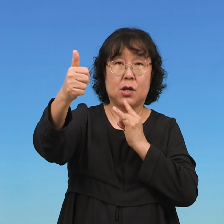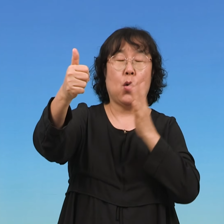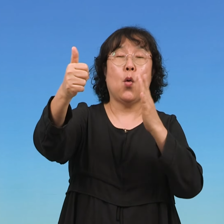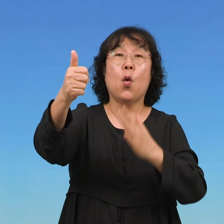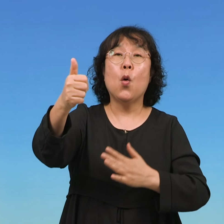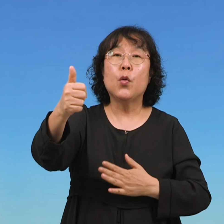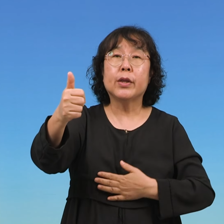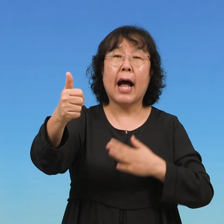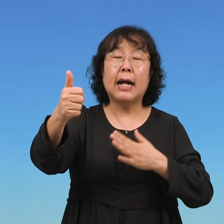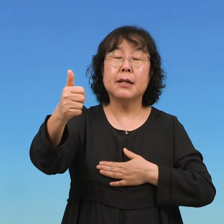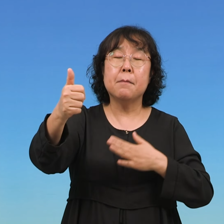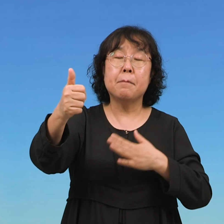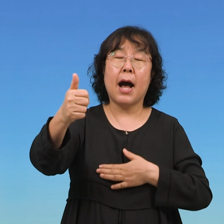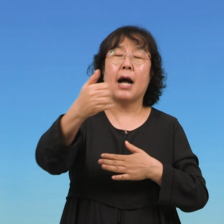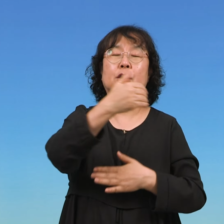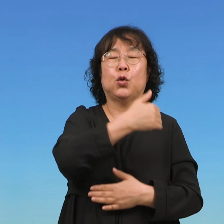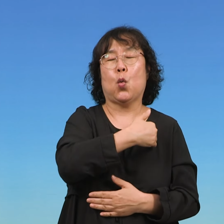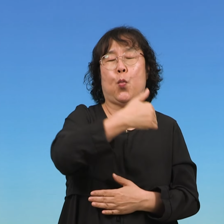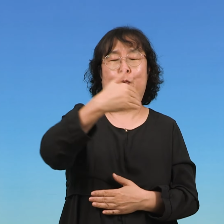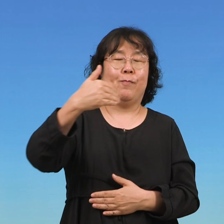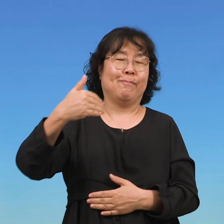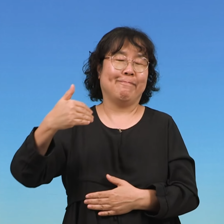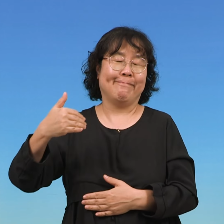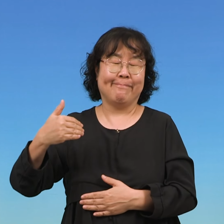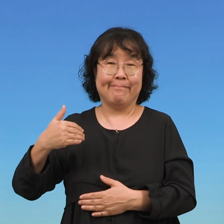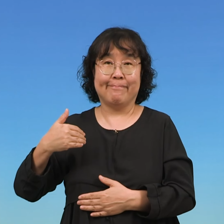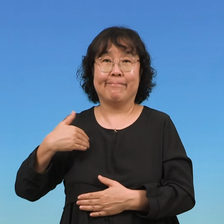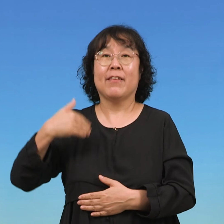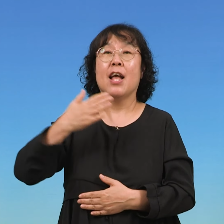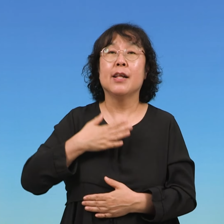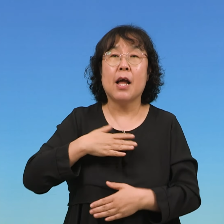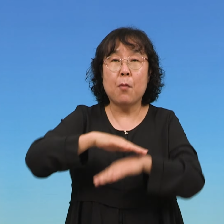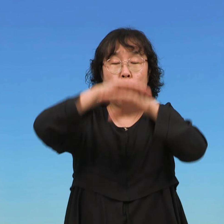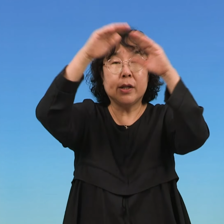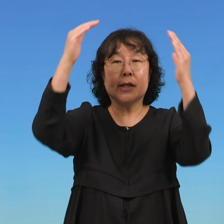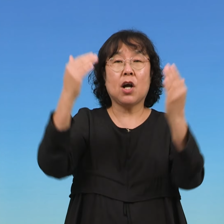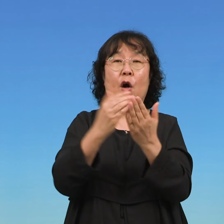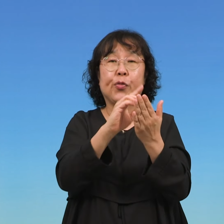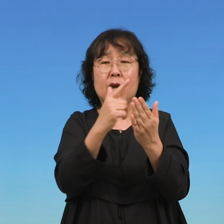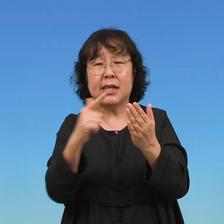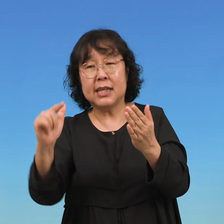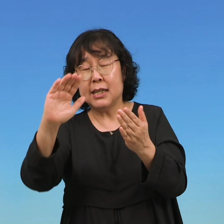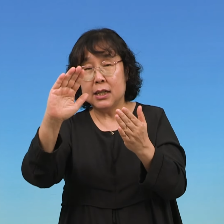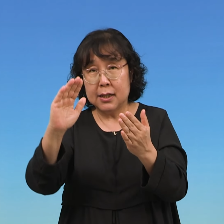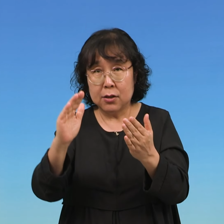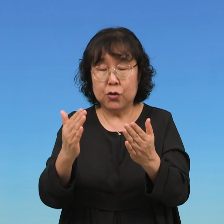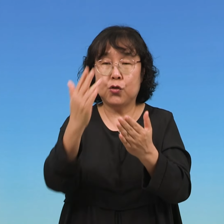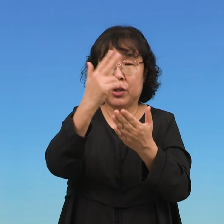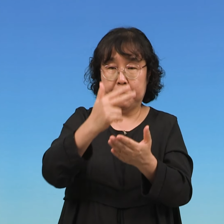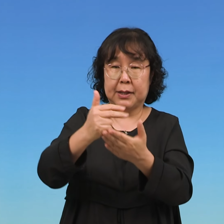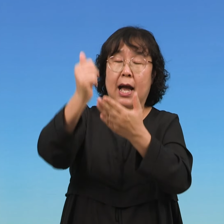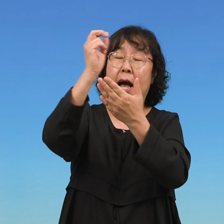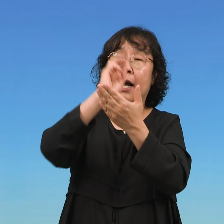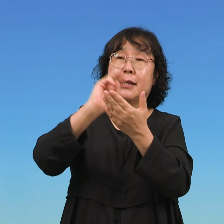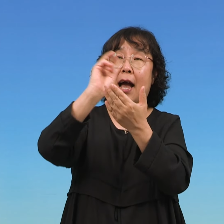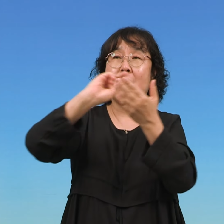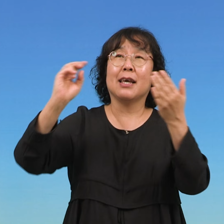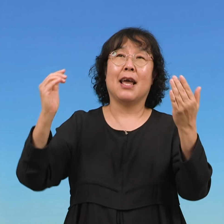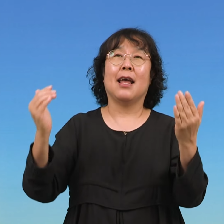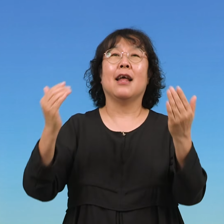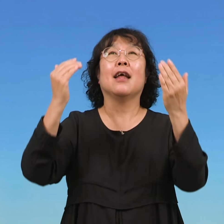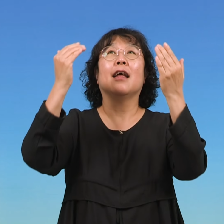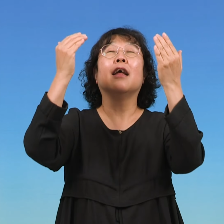주님 한 분만으로 나는 만족해 나의 모든 것 되신 주님 찬양해